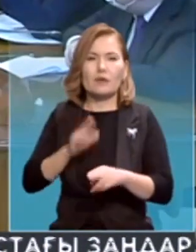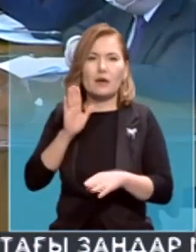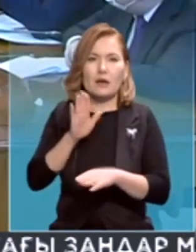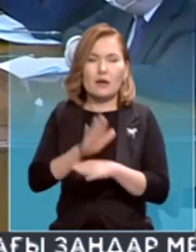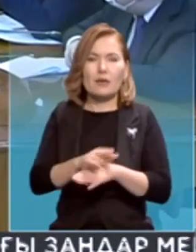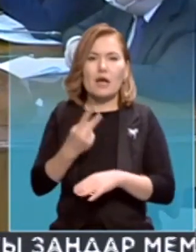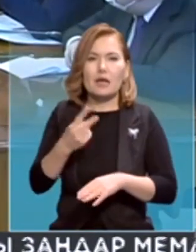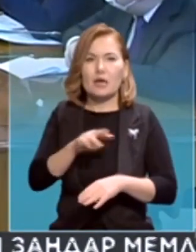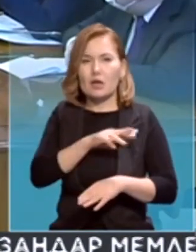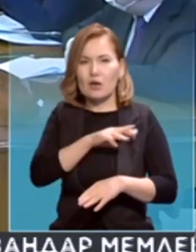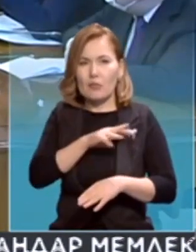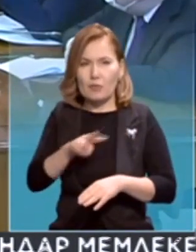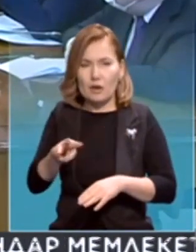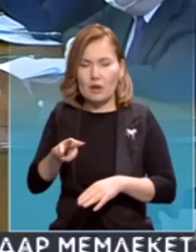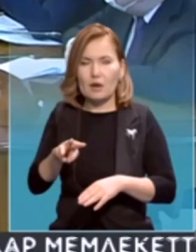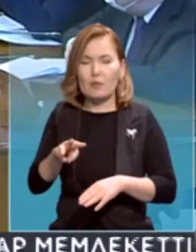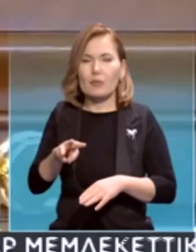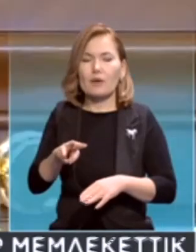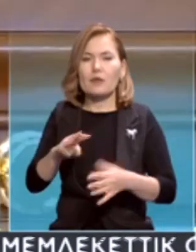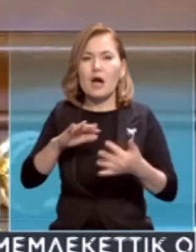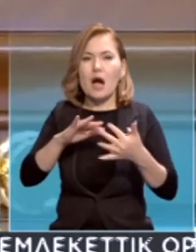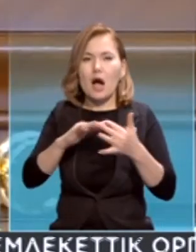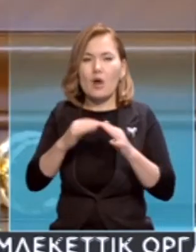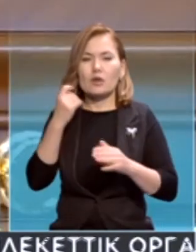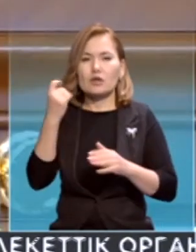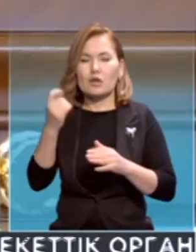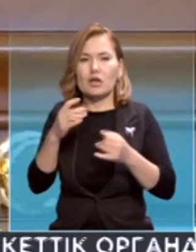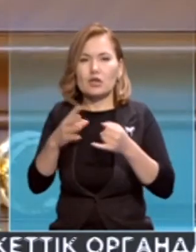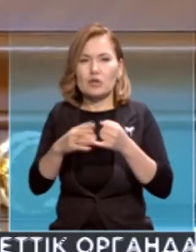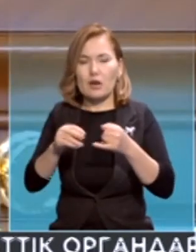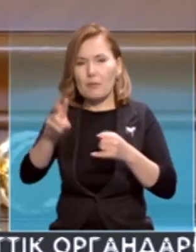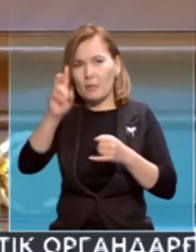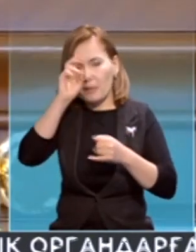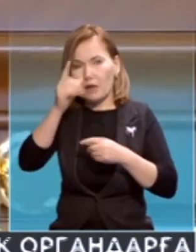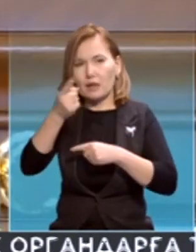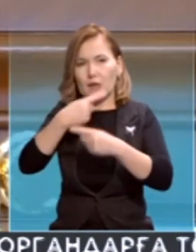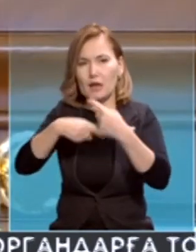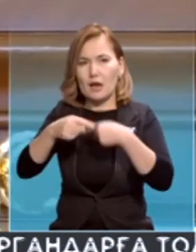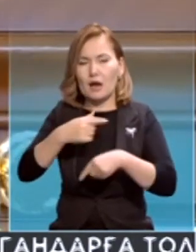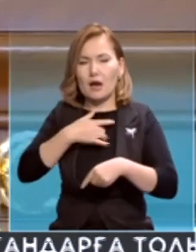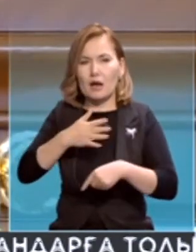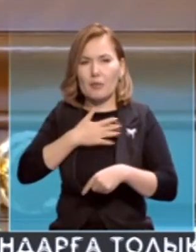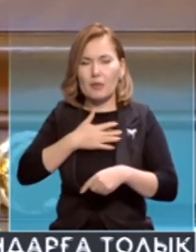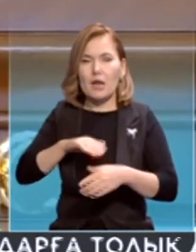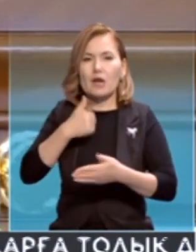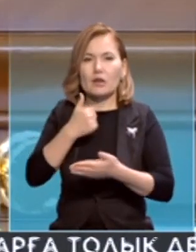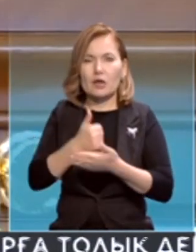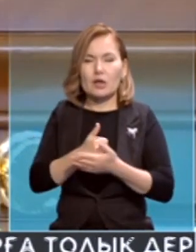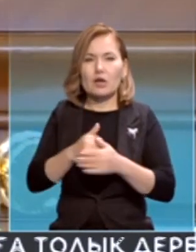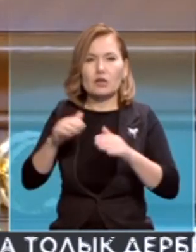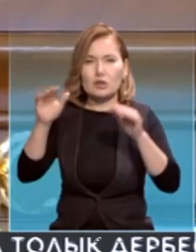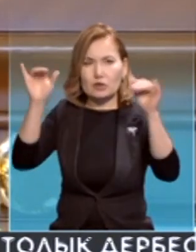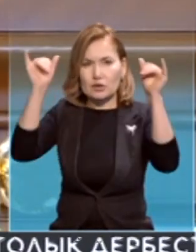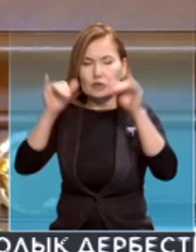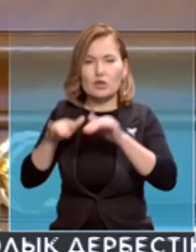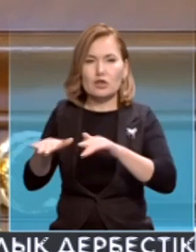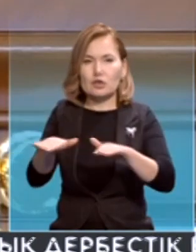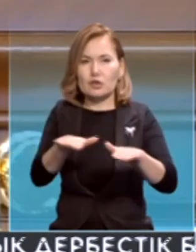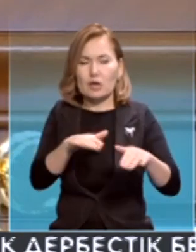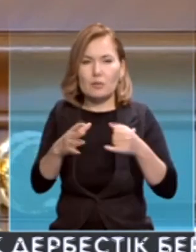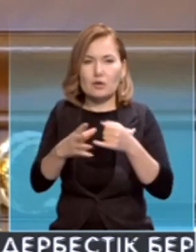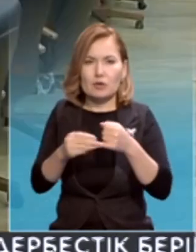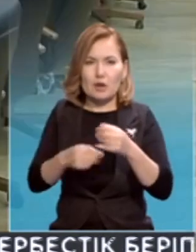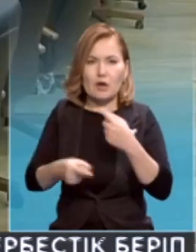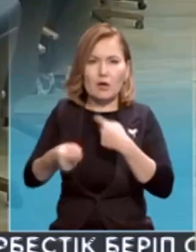миллион гектарға жуық ауыл шаруашылығы жері мемлекет меншігіне қайтарылды. Бұл негізінен жайылымдық жерлер.